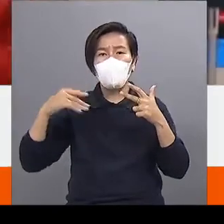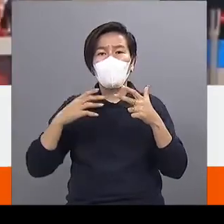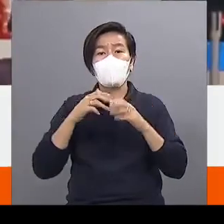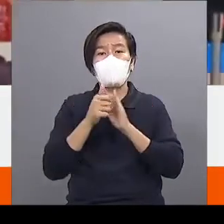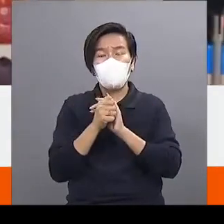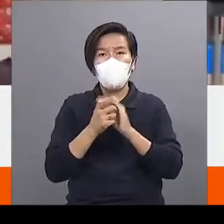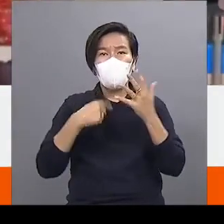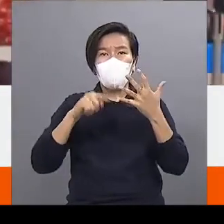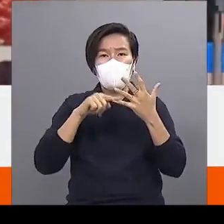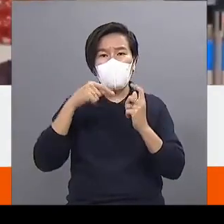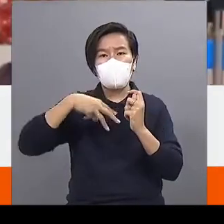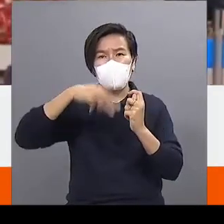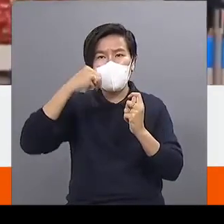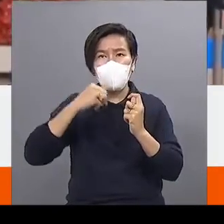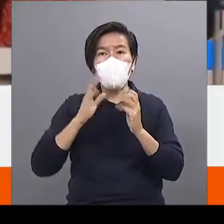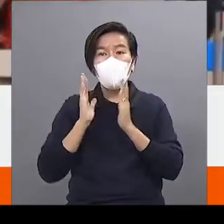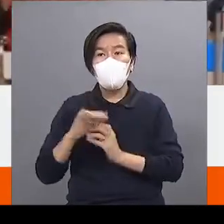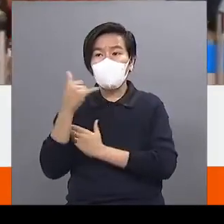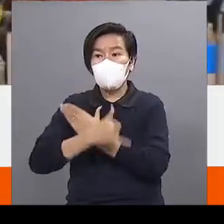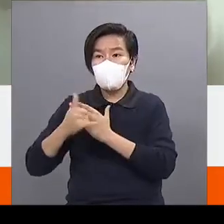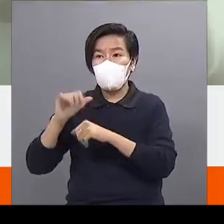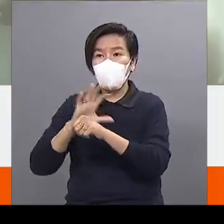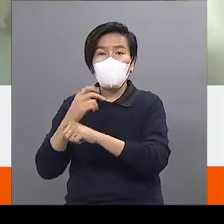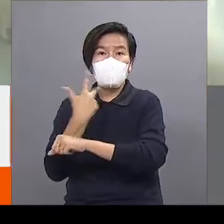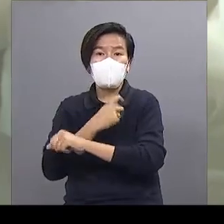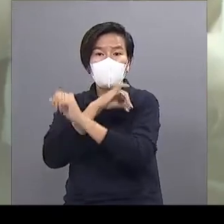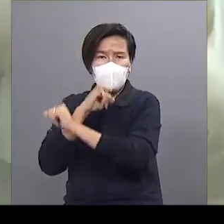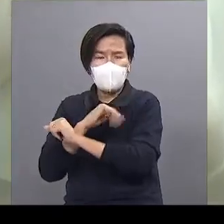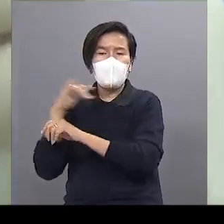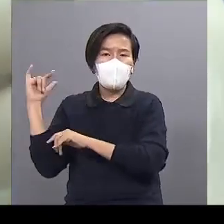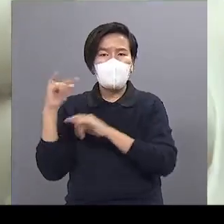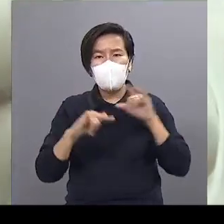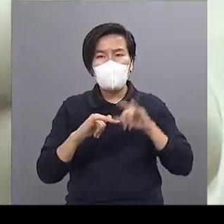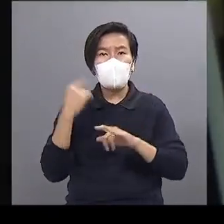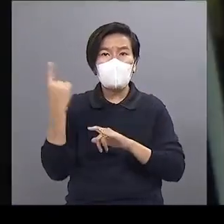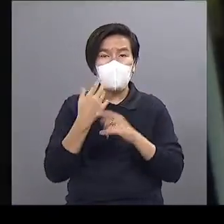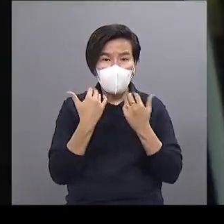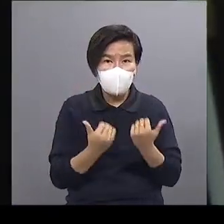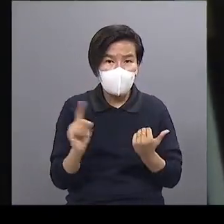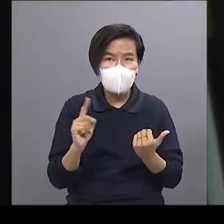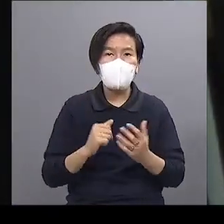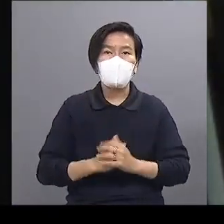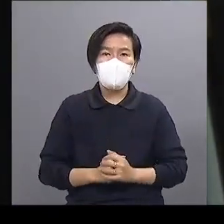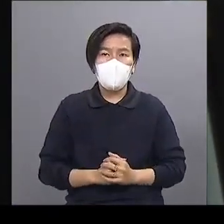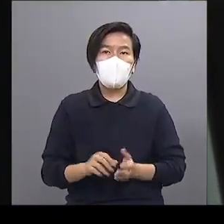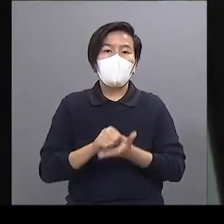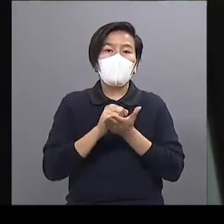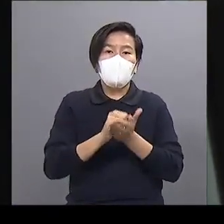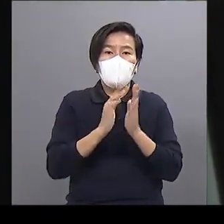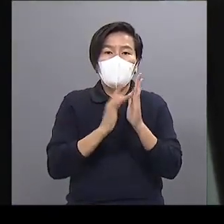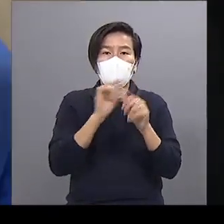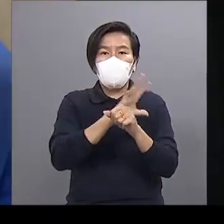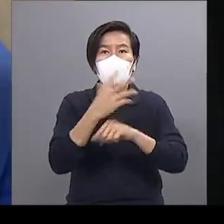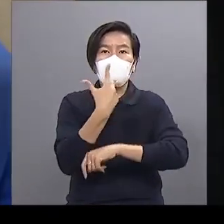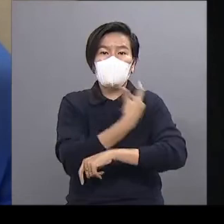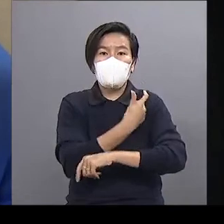ก็สร้างความหวังให้กับผู้ประกอบการแต่ล่าสุดข้อมูลการเข้ารับการฉีดวัคซีนของผู้มีการด้านการท่อง